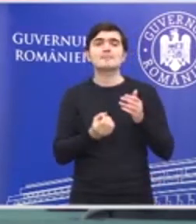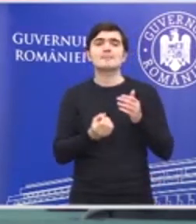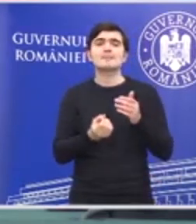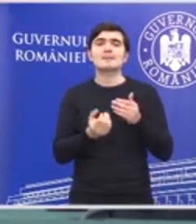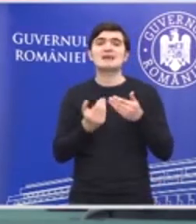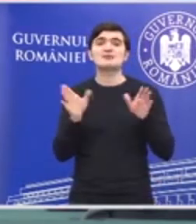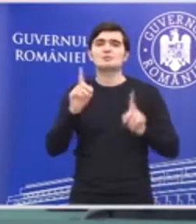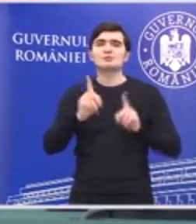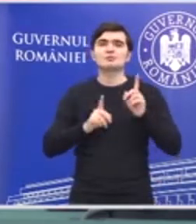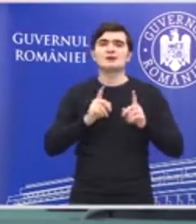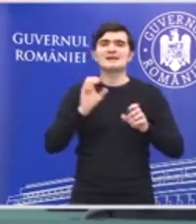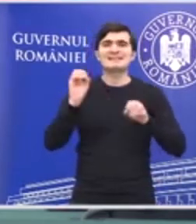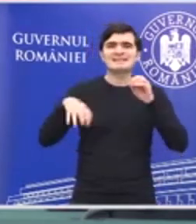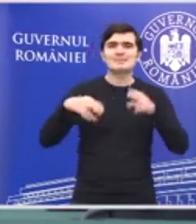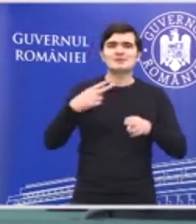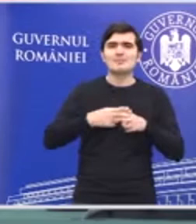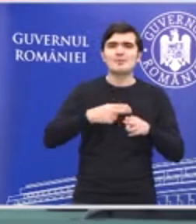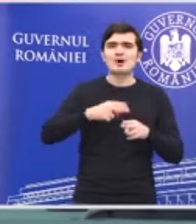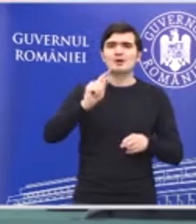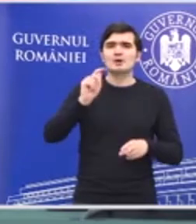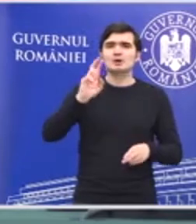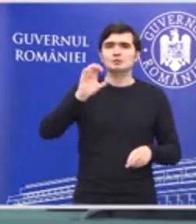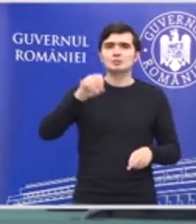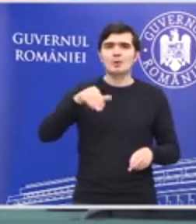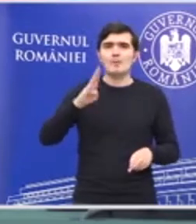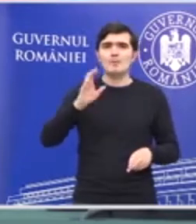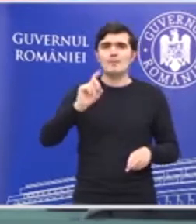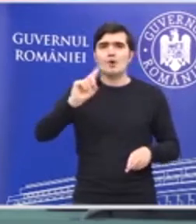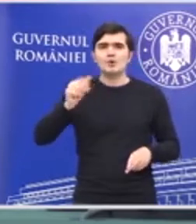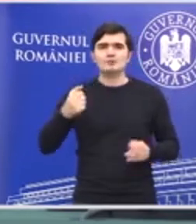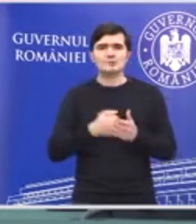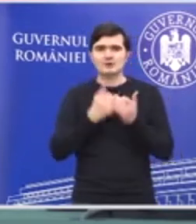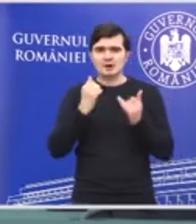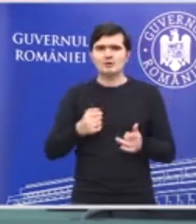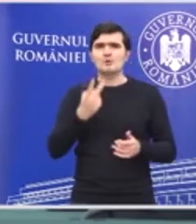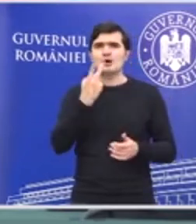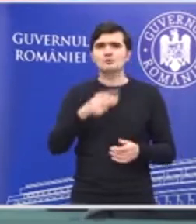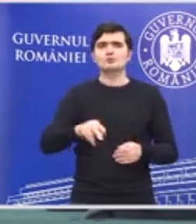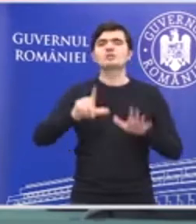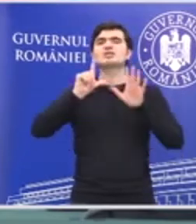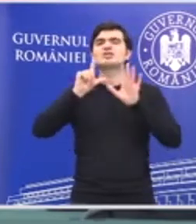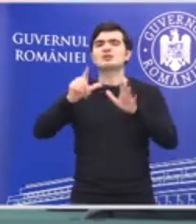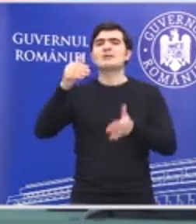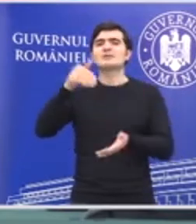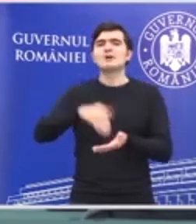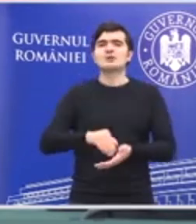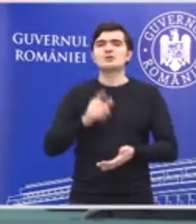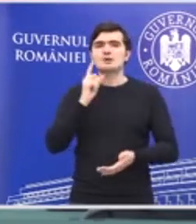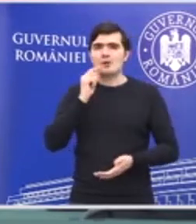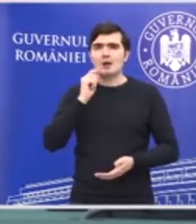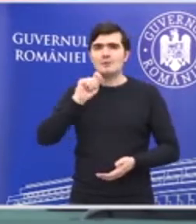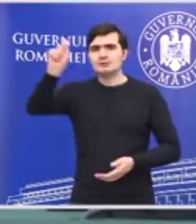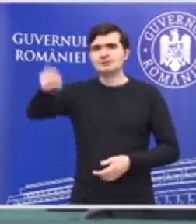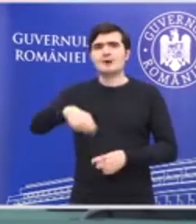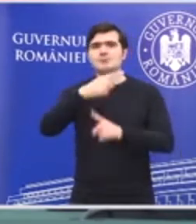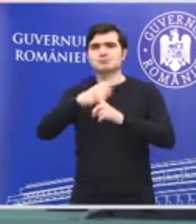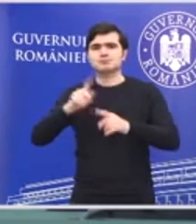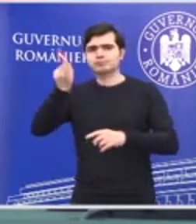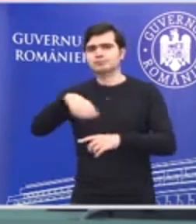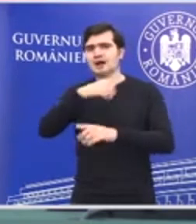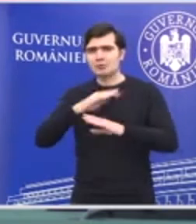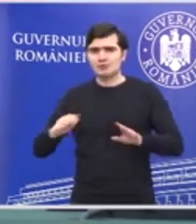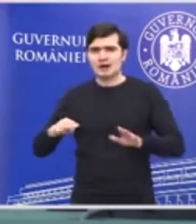de evenimente tromboembolice, până la acest moment au fost peste 207.000 de anulări în platformă, iar dintre